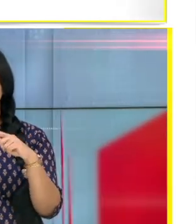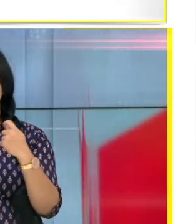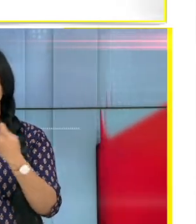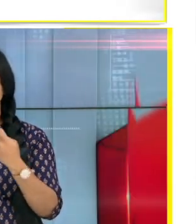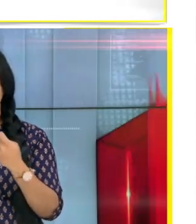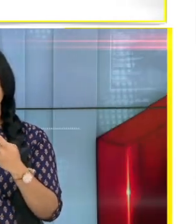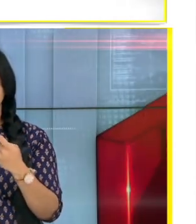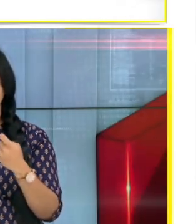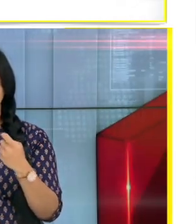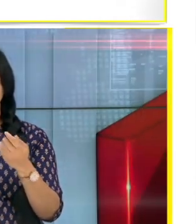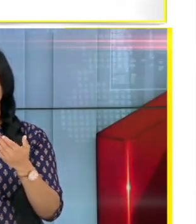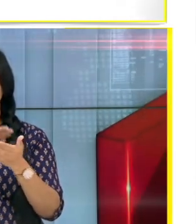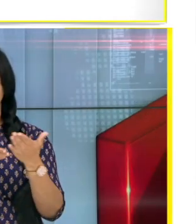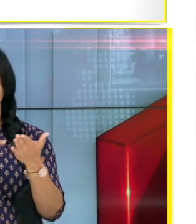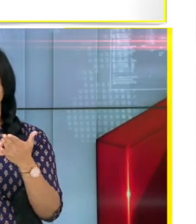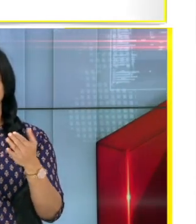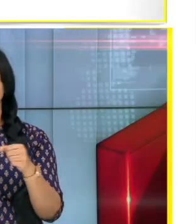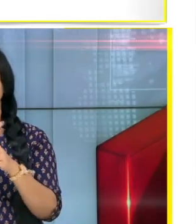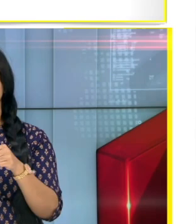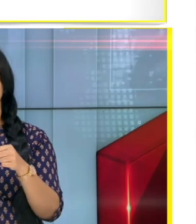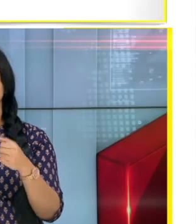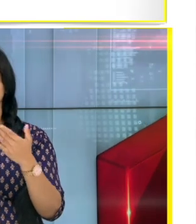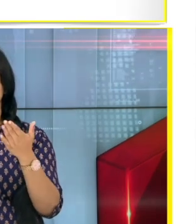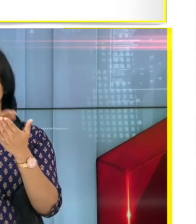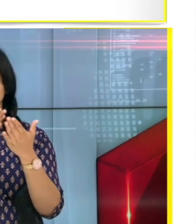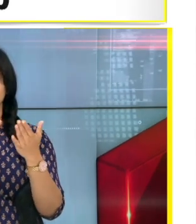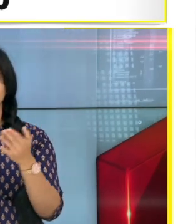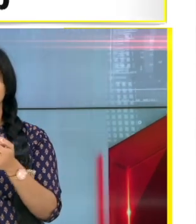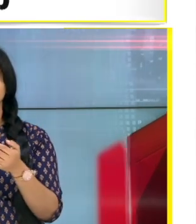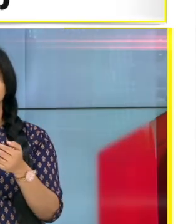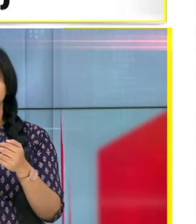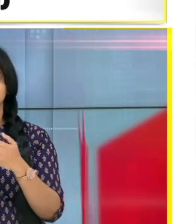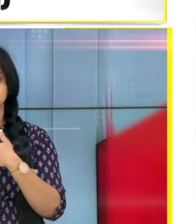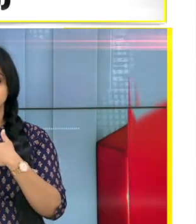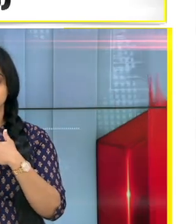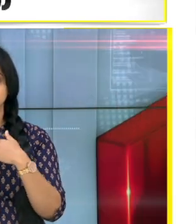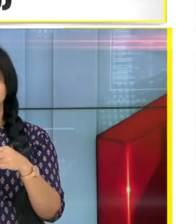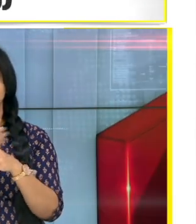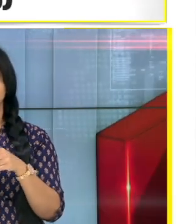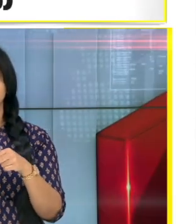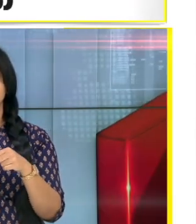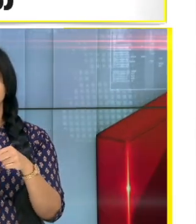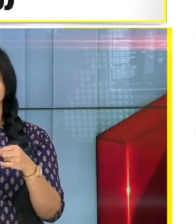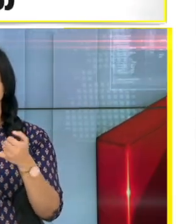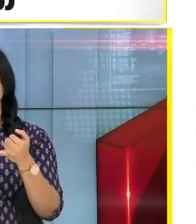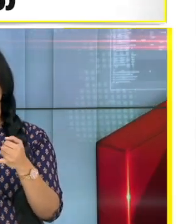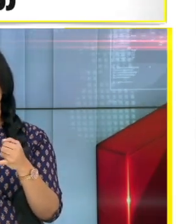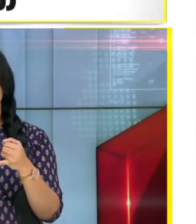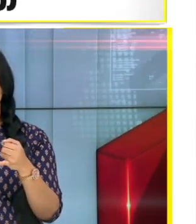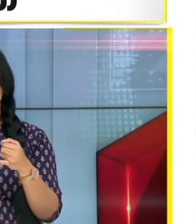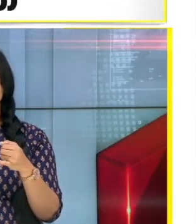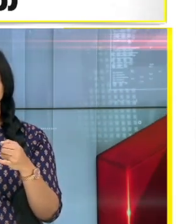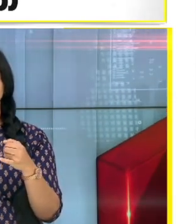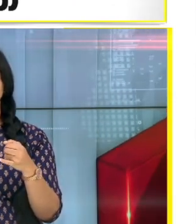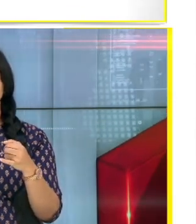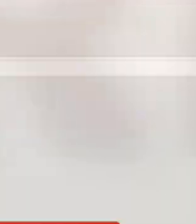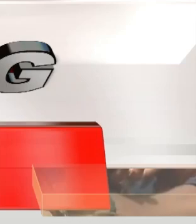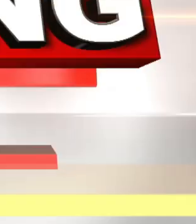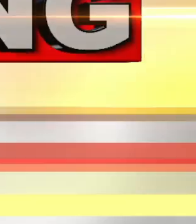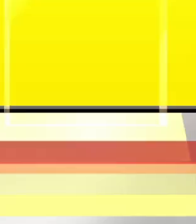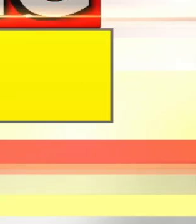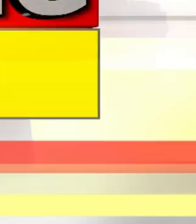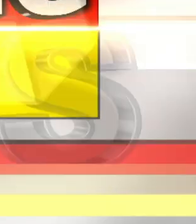റിപ്പോർട്ടും ഗവർണർക്ക് കൈമാറിയത്. ചാൻസലർ എന്ന അധികാരം ഉപയോഗിച്ചുകൊണ്ടാണ് ഗവർണർ ഇപ്പോൾ ഈ സിൻഡിക്കേറ്റിന്റെ തീരുമാനം, ഉപസമിതി രൂപീകരിക്കാനുള്ള